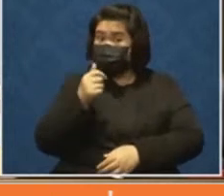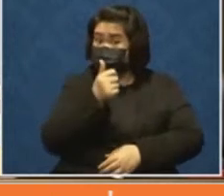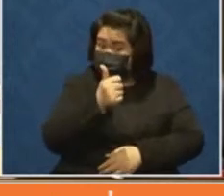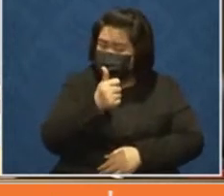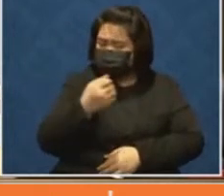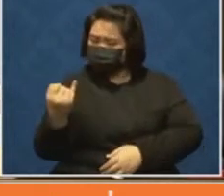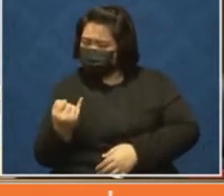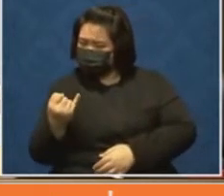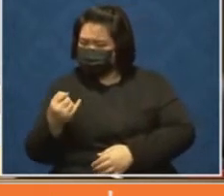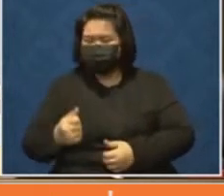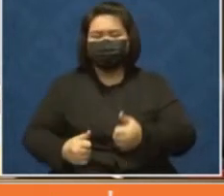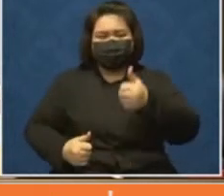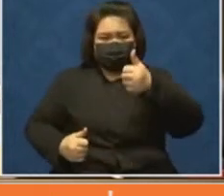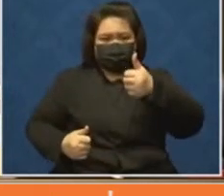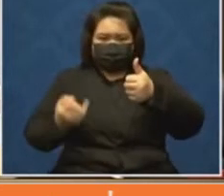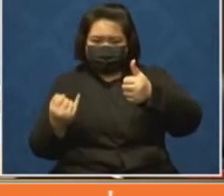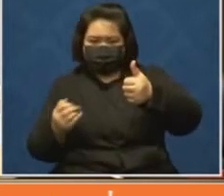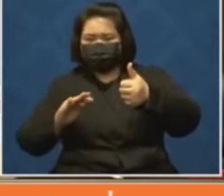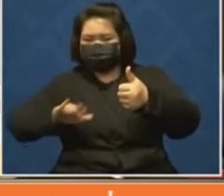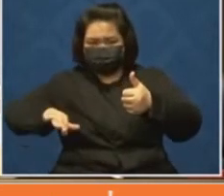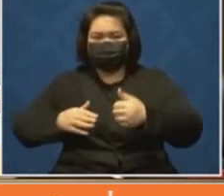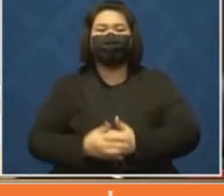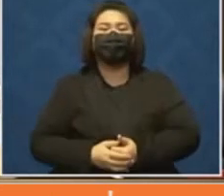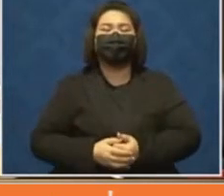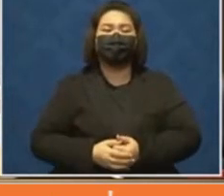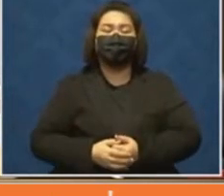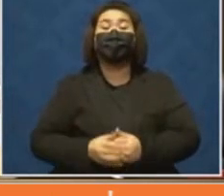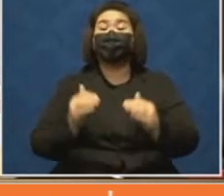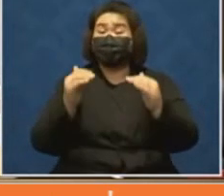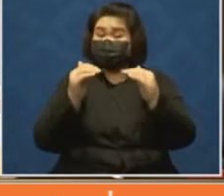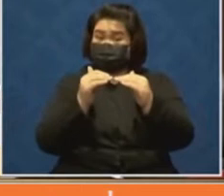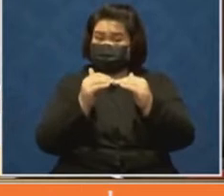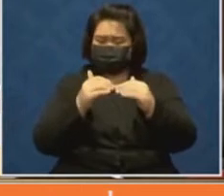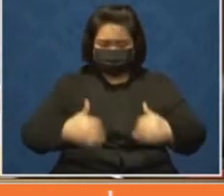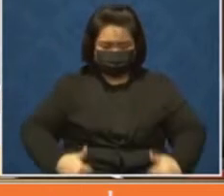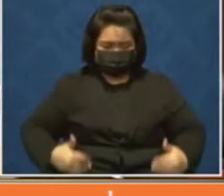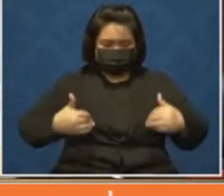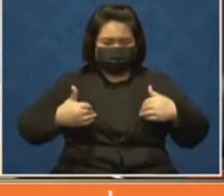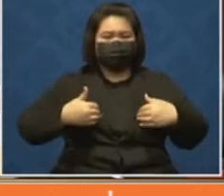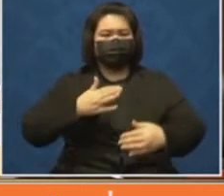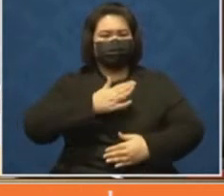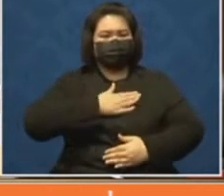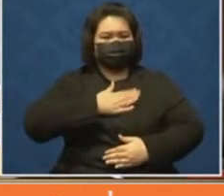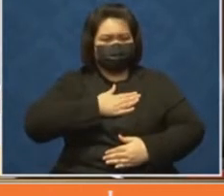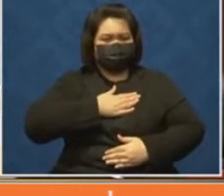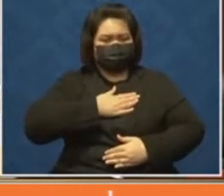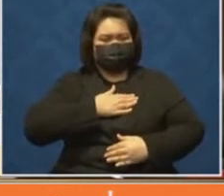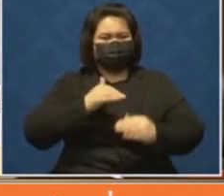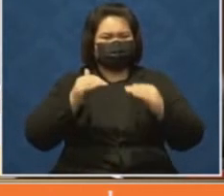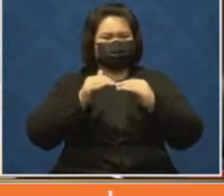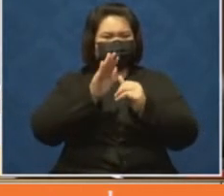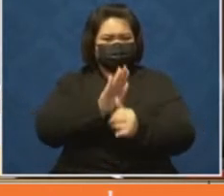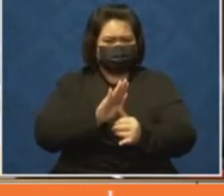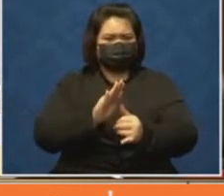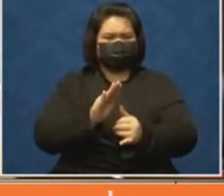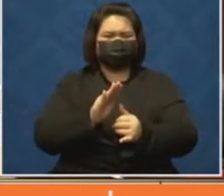อง จำเปนตองทำวิธีนี้เพระไม่มีวธีอนแล้วสาม ทำไปแล้วได้ประ